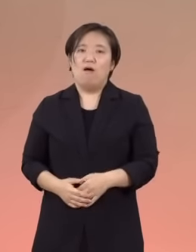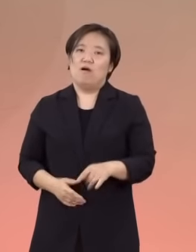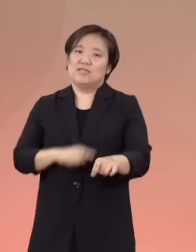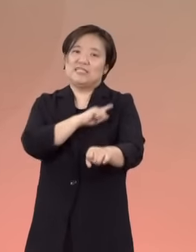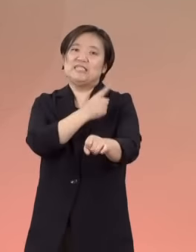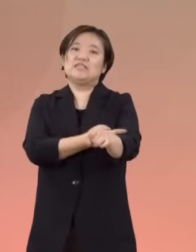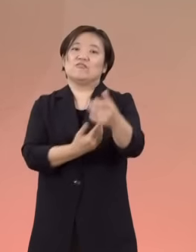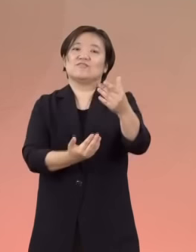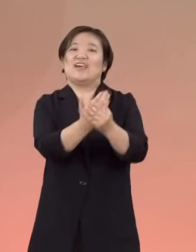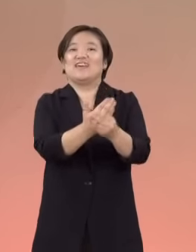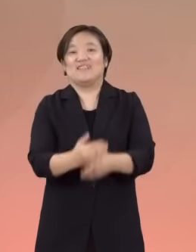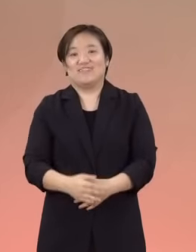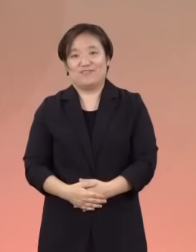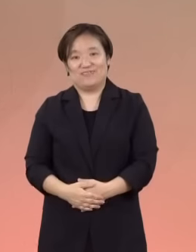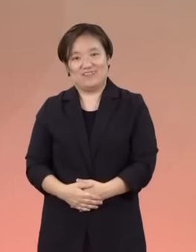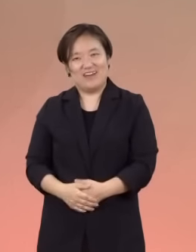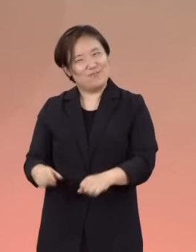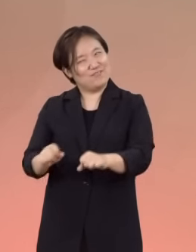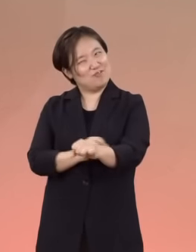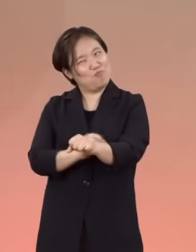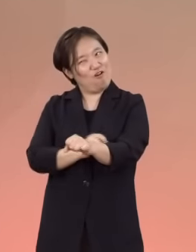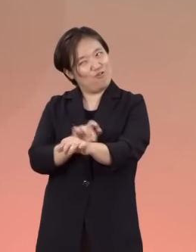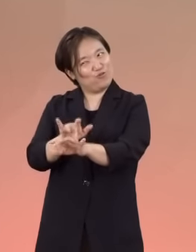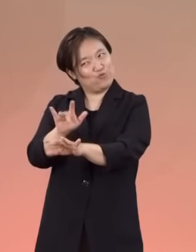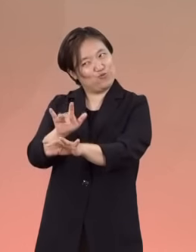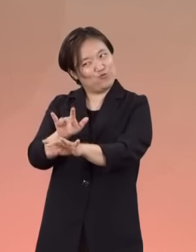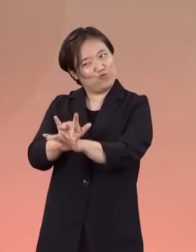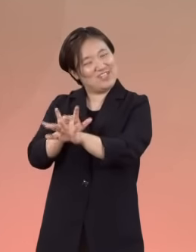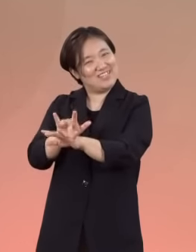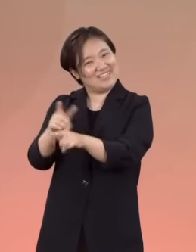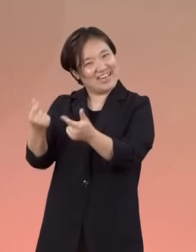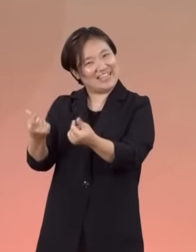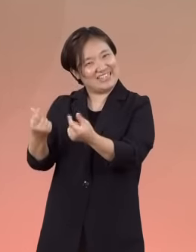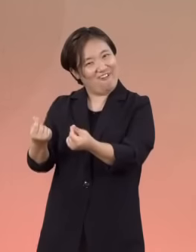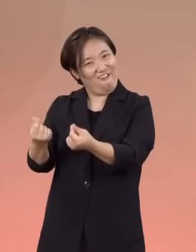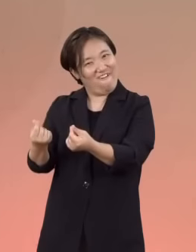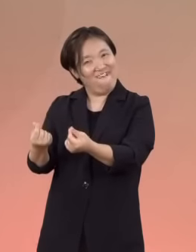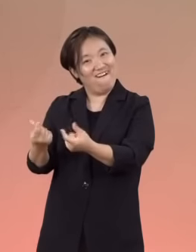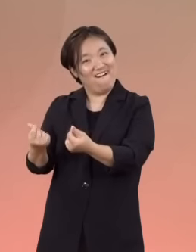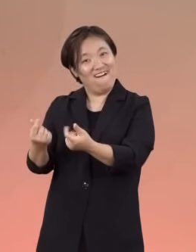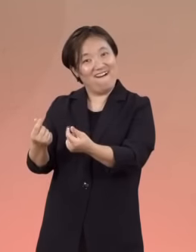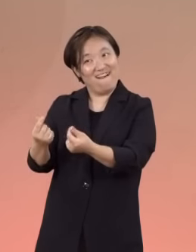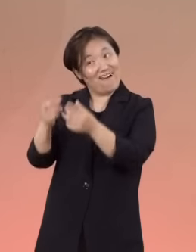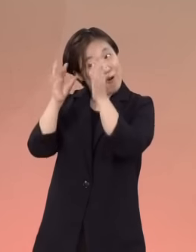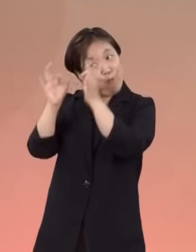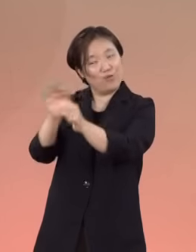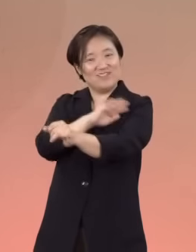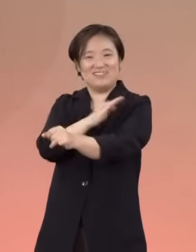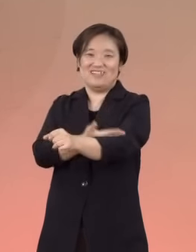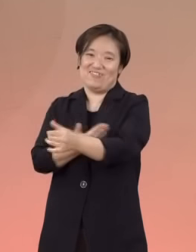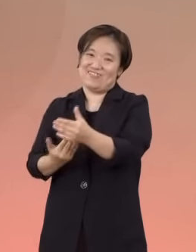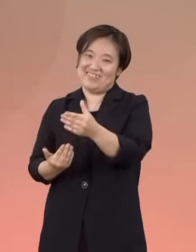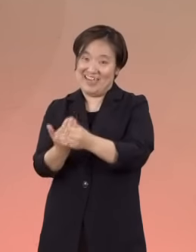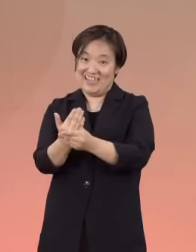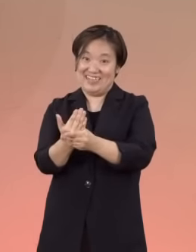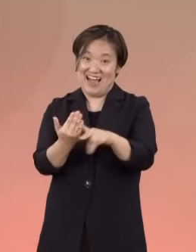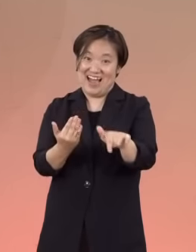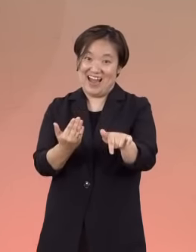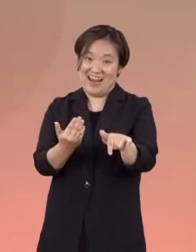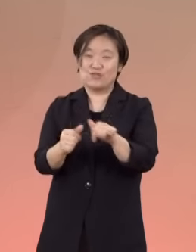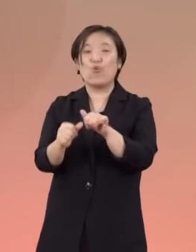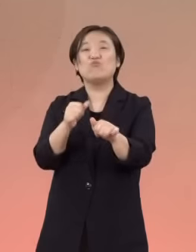것을 좀 특별히 더 보는 그런 어 능력이 생긴다는 말 그대로 속설이 있습니다